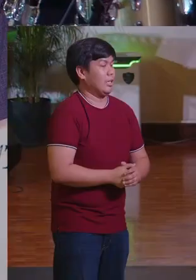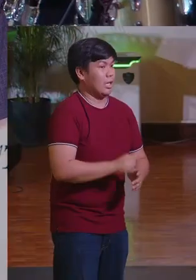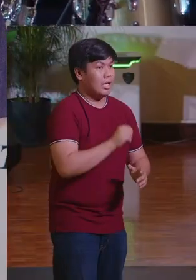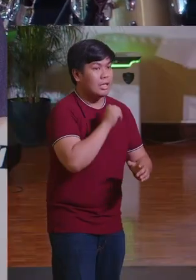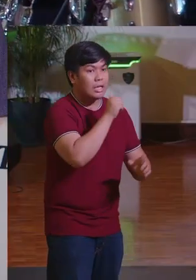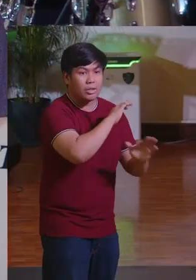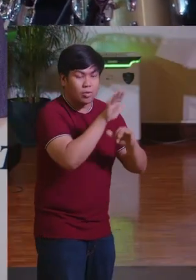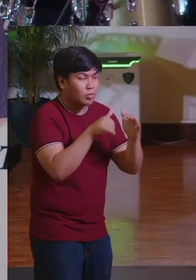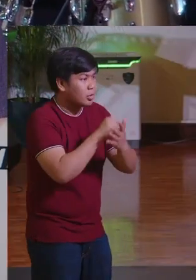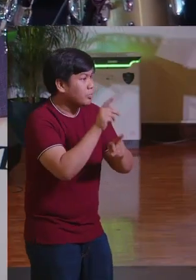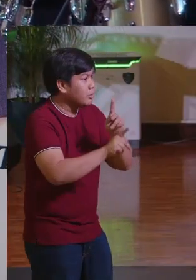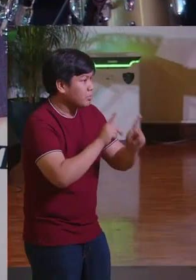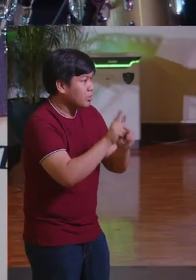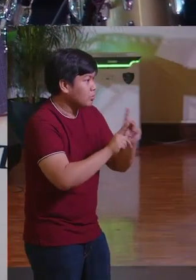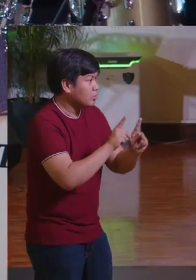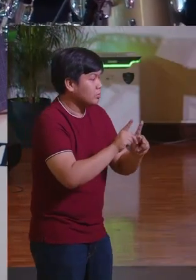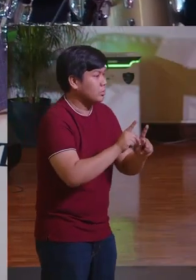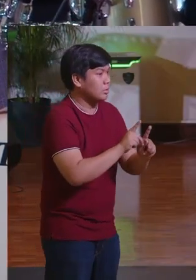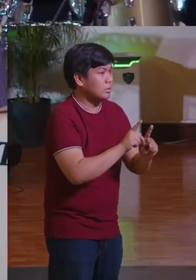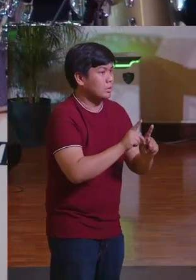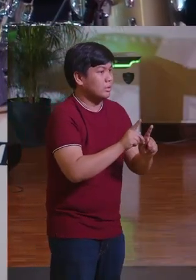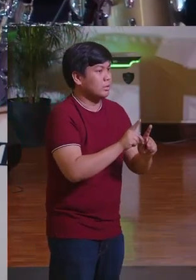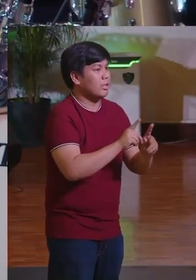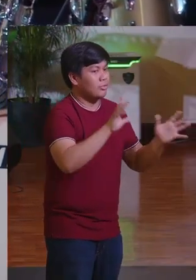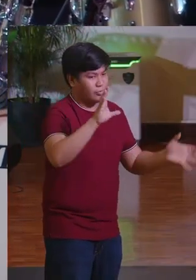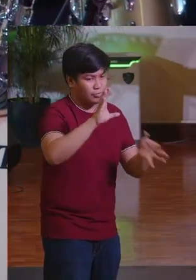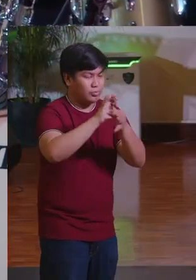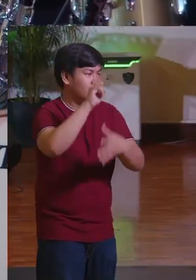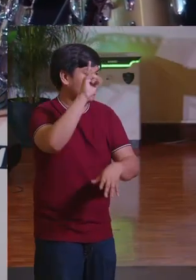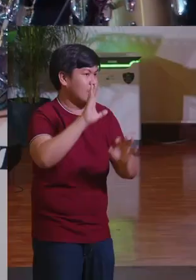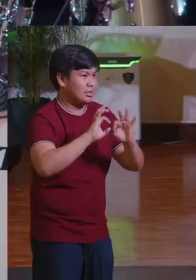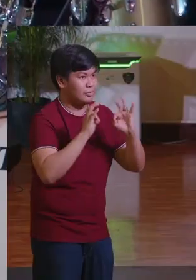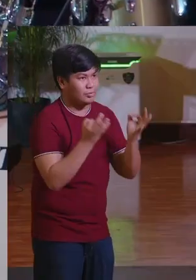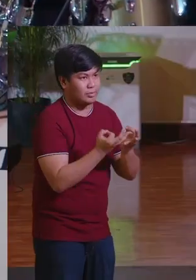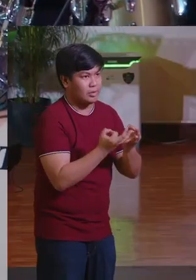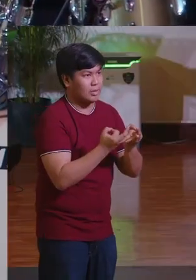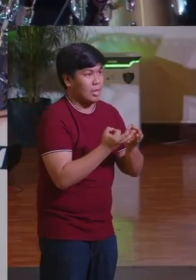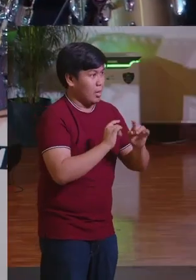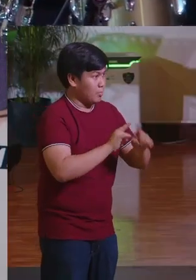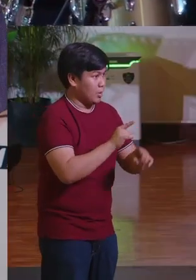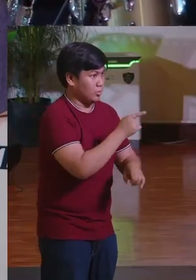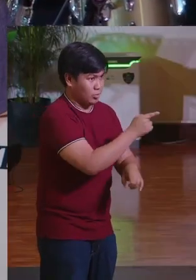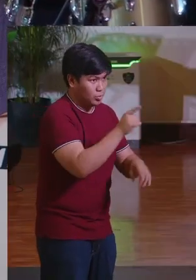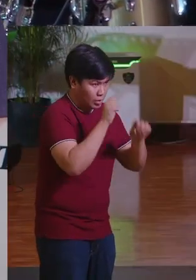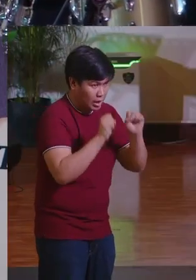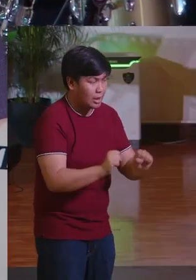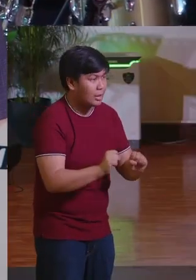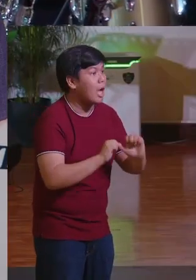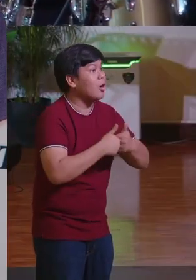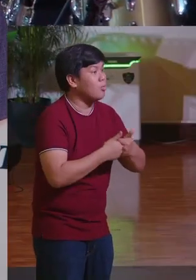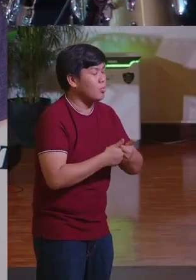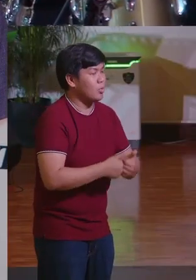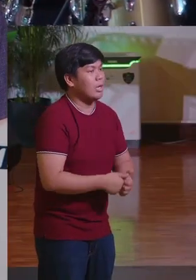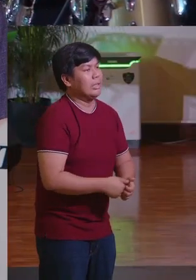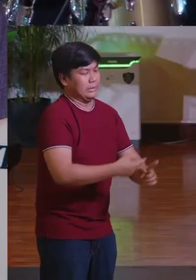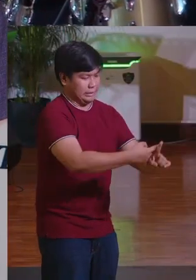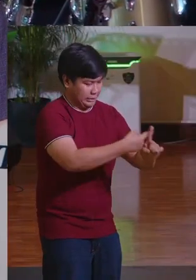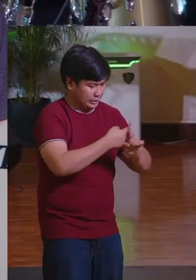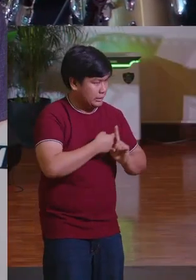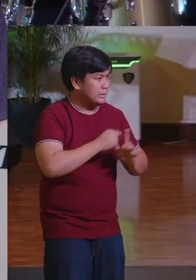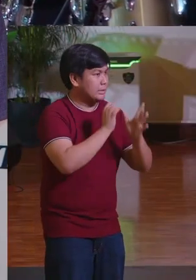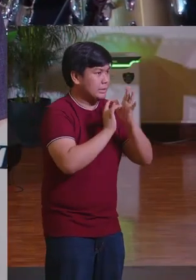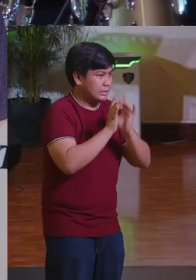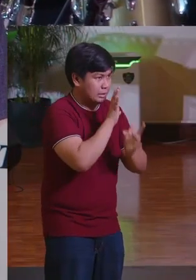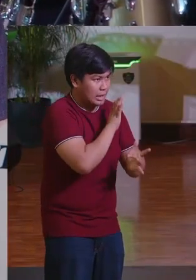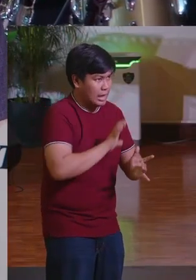Diyos. Ang anak ng Diyos ay siya na naniniwala, tinatanggap si Kristo